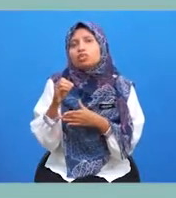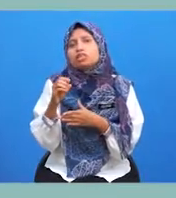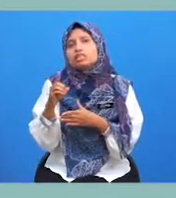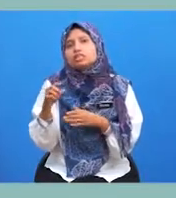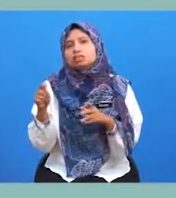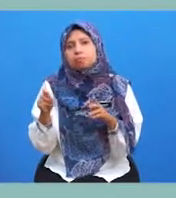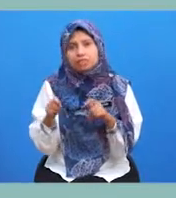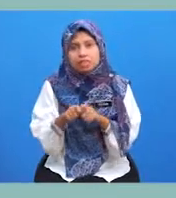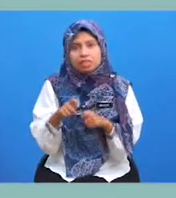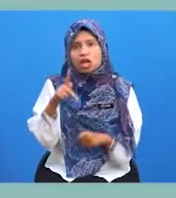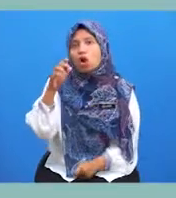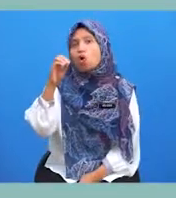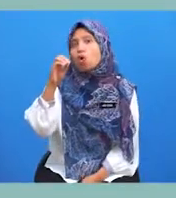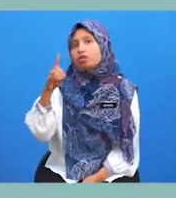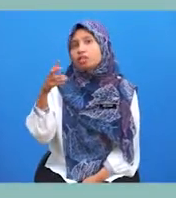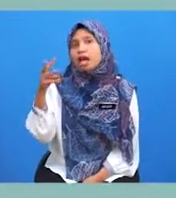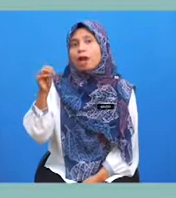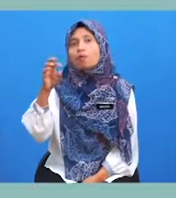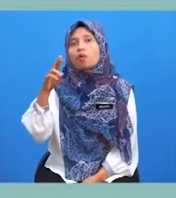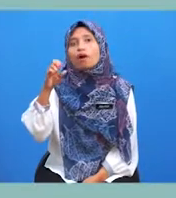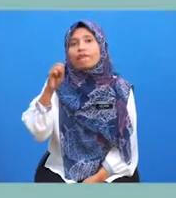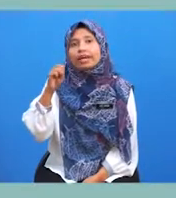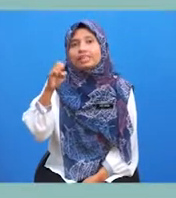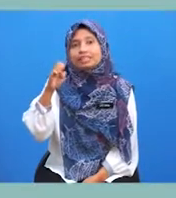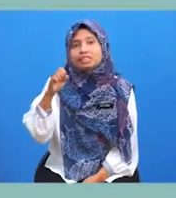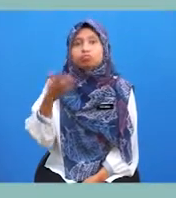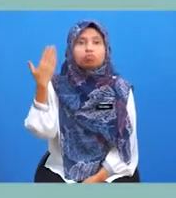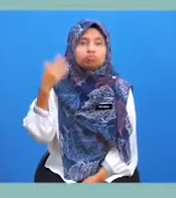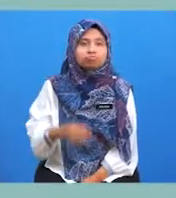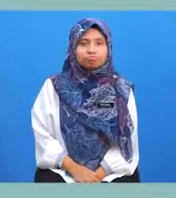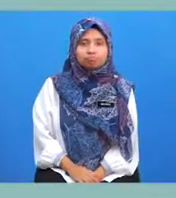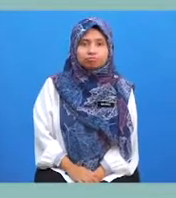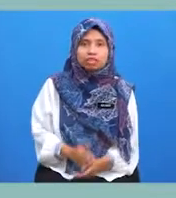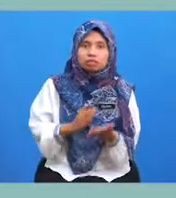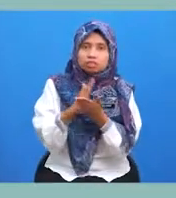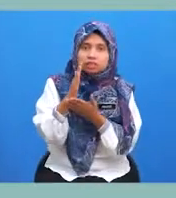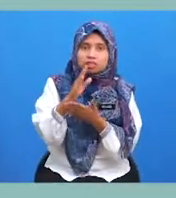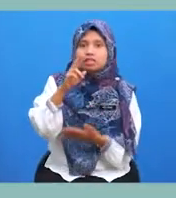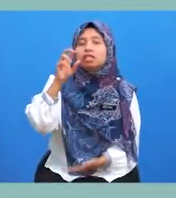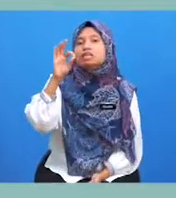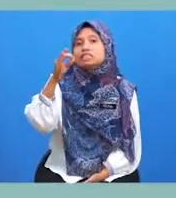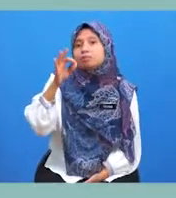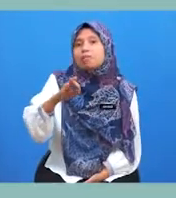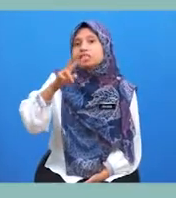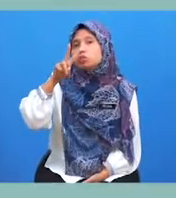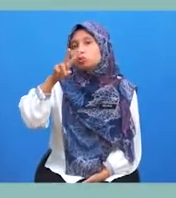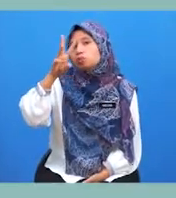penggunaan kod seperti kod Morse dahulu. Seterusnya, pada tahun